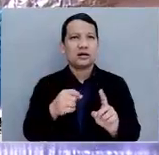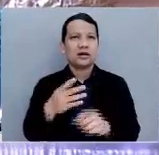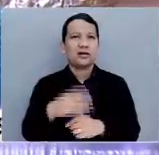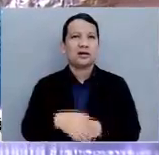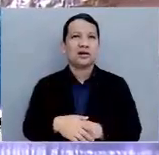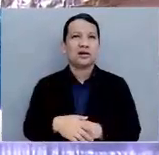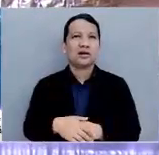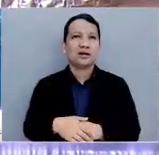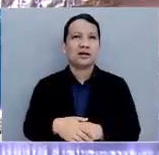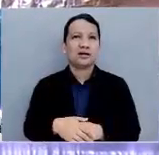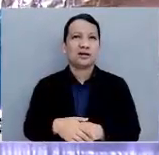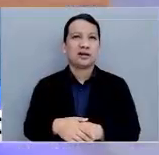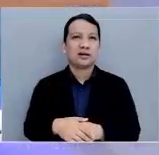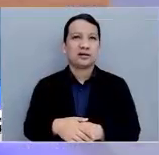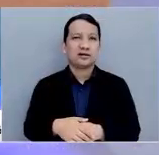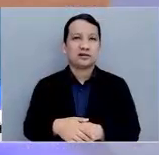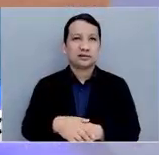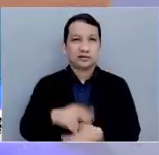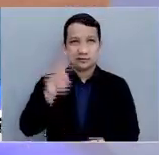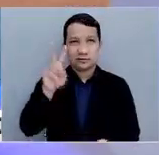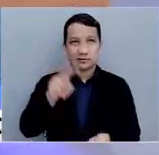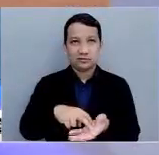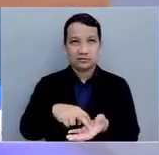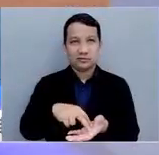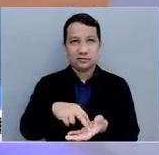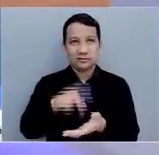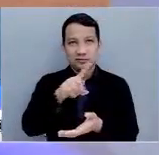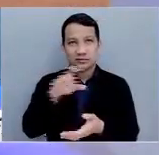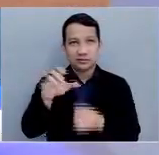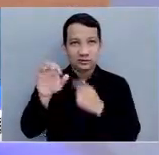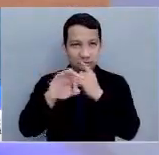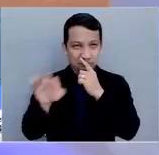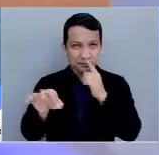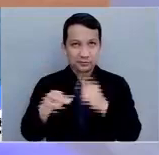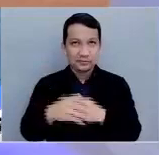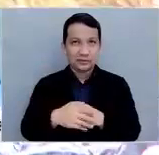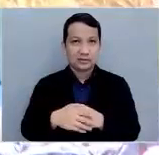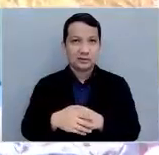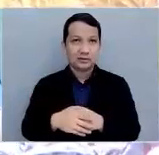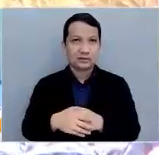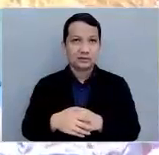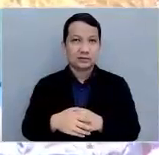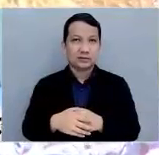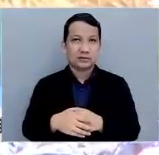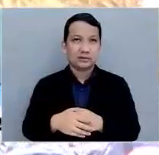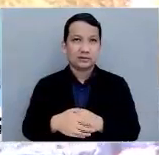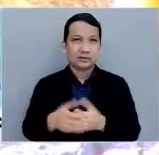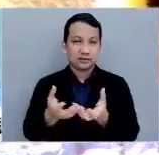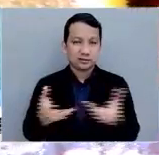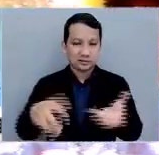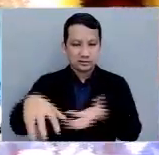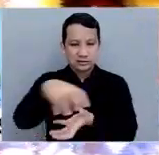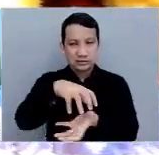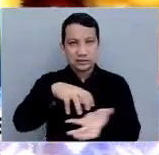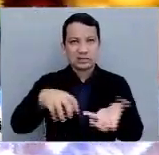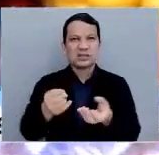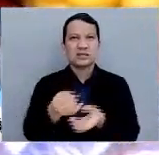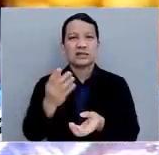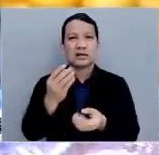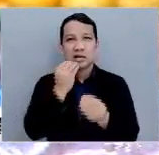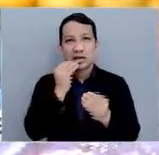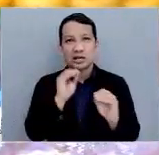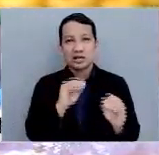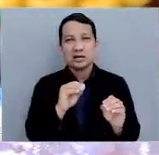Ito po, worth 2,199 po. 2,2, pero ang daming kasama. Sulit po yan. Ilan ang napapakain